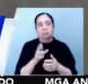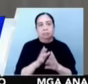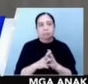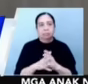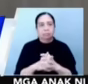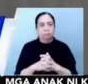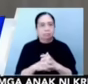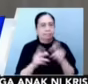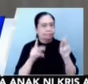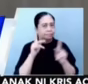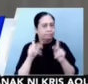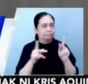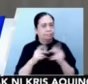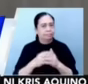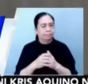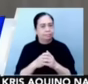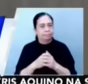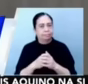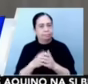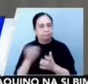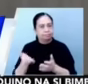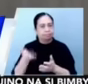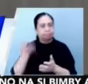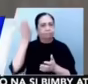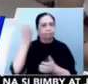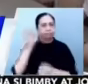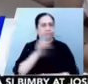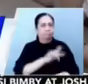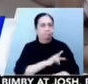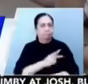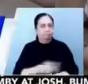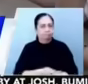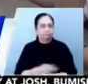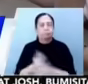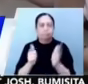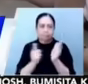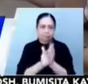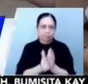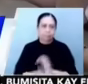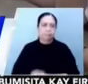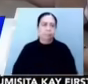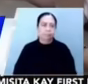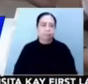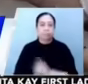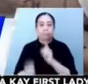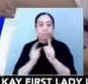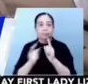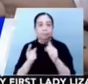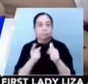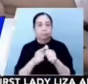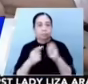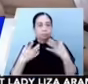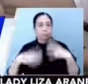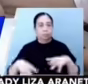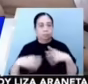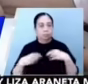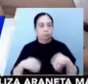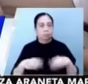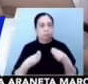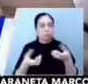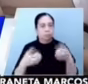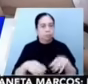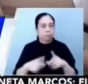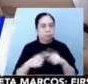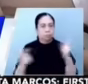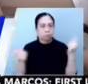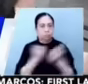of authorities, no? Bawal 'yon. Kakausapin muna ang may suot at bibigyan ng pagkakataon na magpalit.